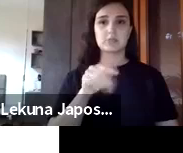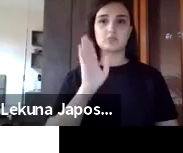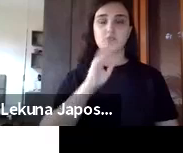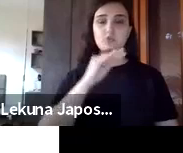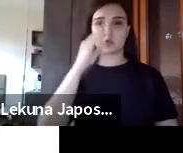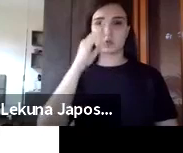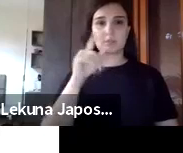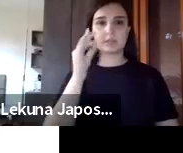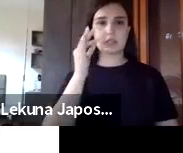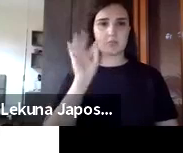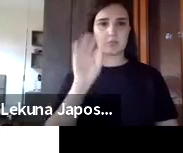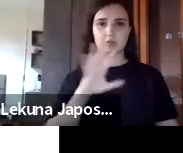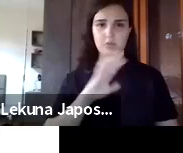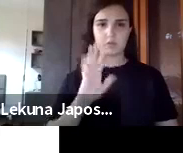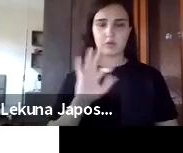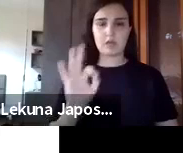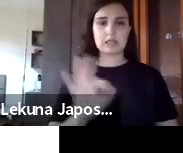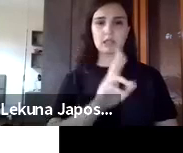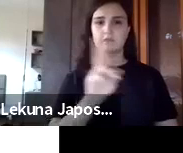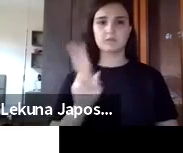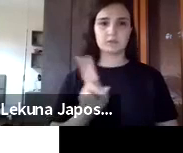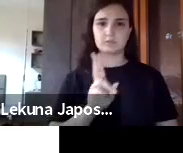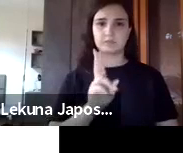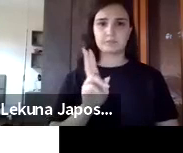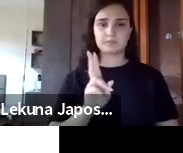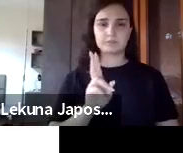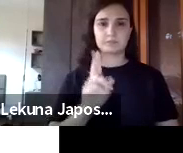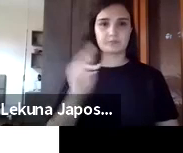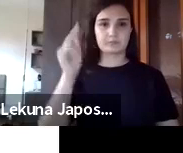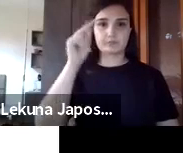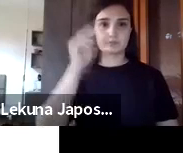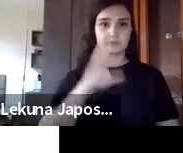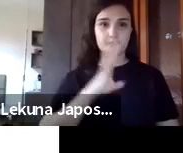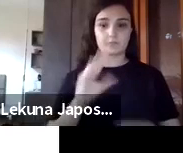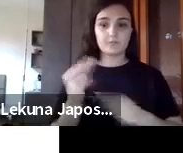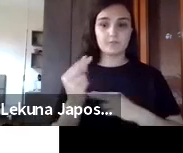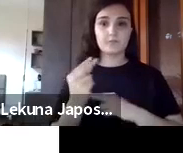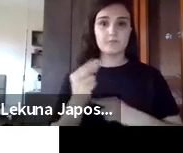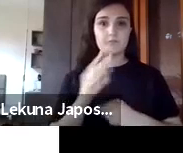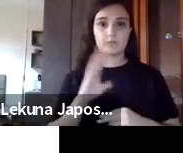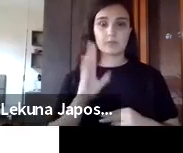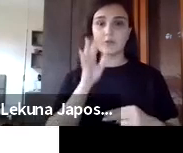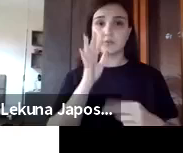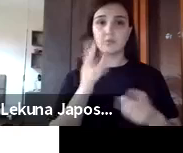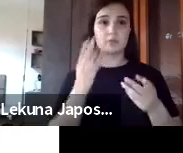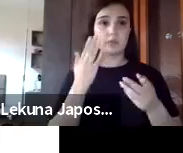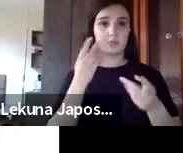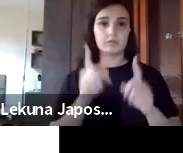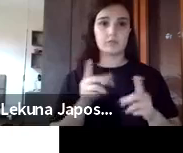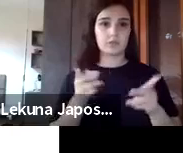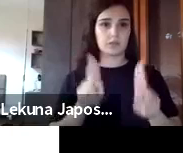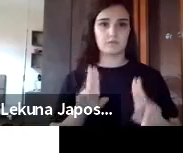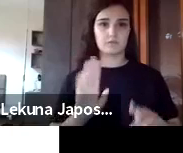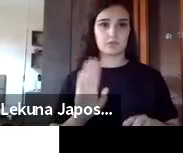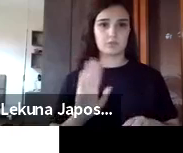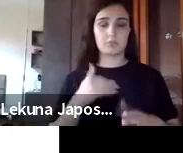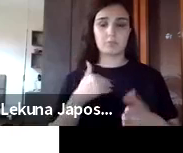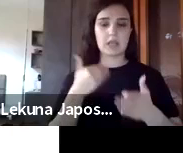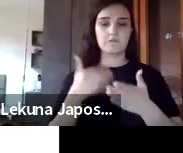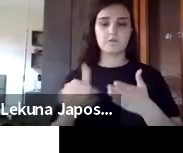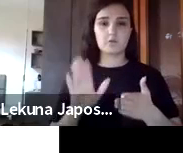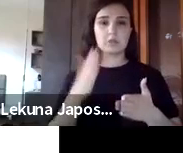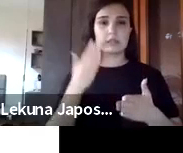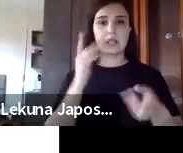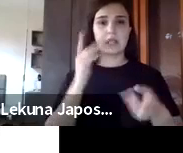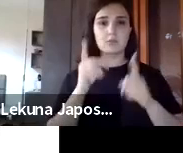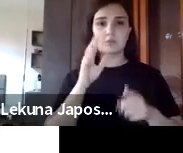ქონდათ გამოცდილებაში და არც არავის ესე ვთქვათ დიდა და რუსწავლებია და მეორეა რომ მართლა დრო არ გრჩება. მე არ ვარყოფ იმას რომ დრო